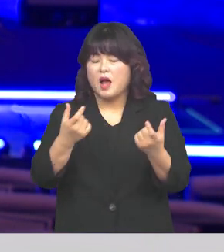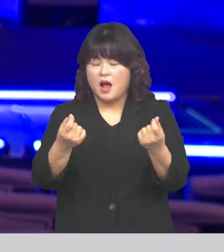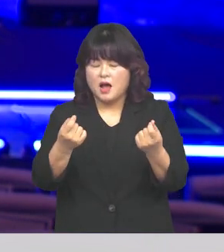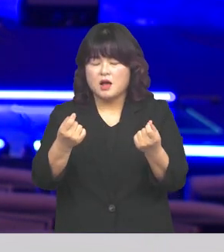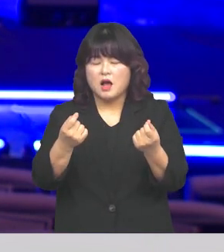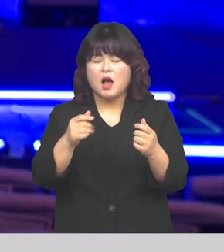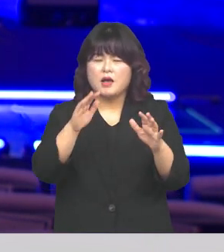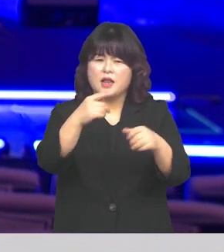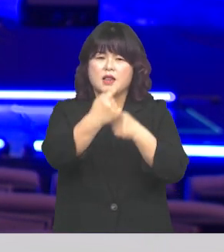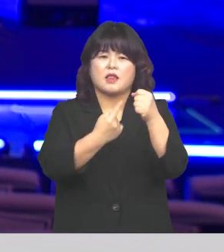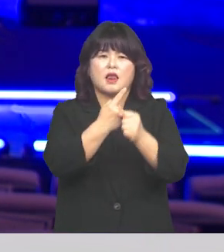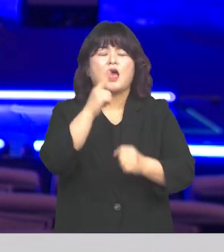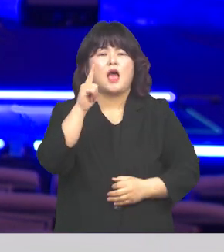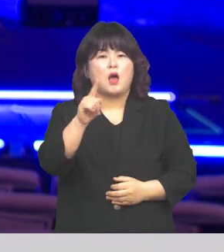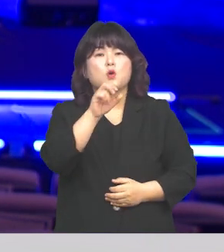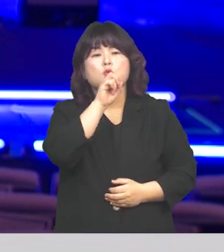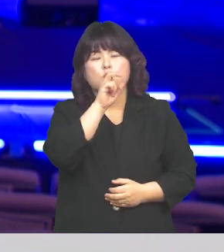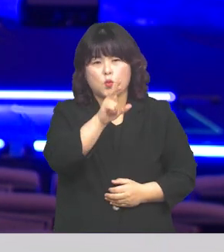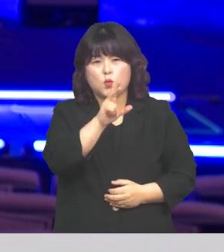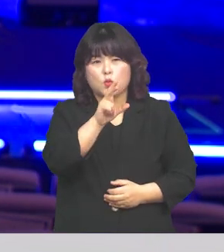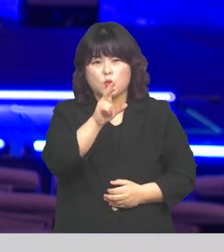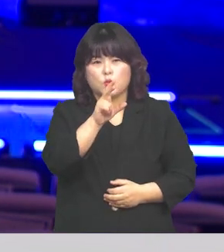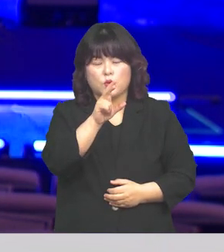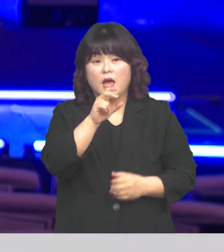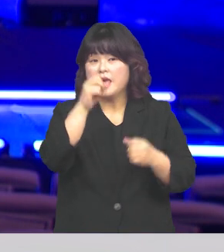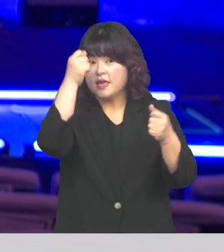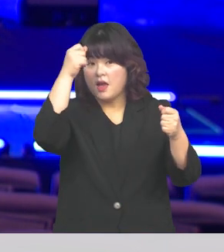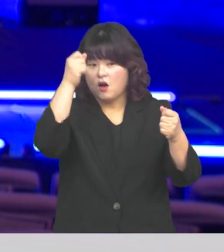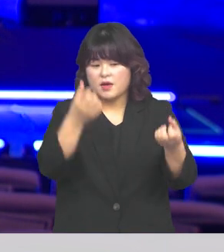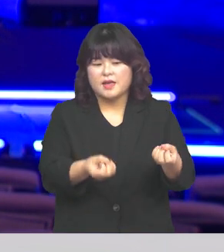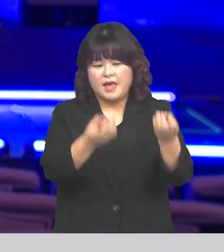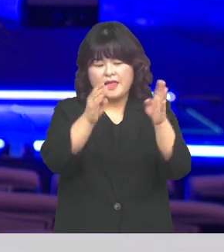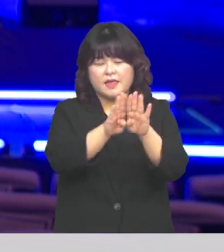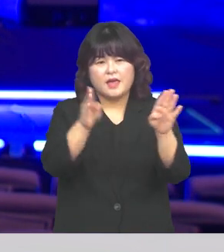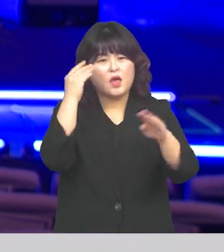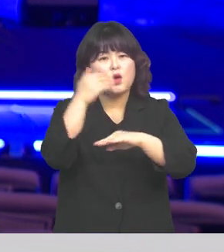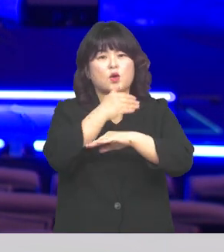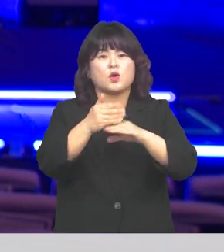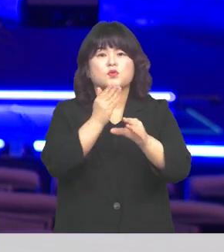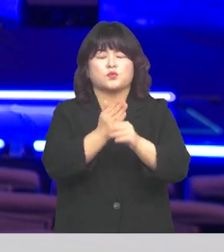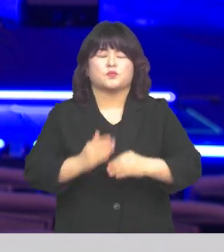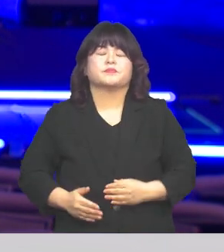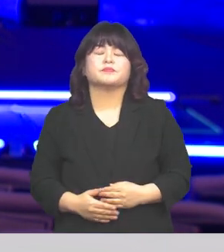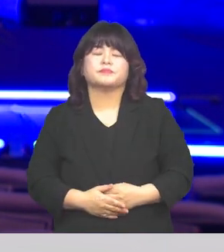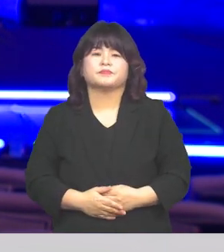앞으로 매년 용인에서 연극제를 개최할 생각입니다.